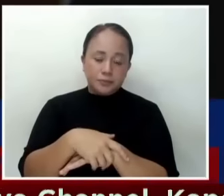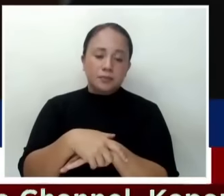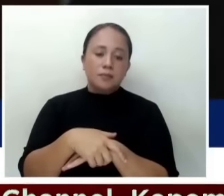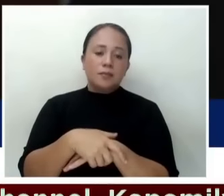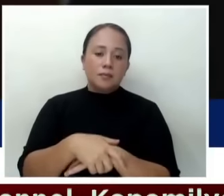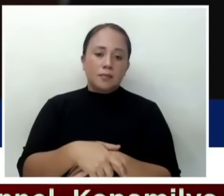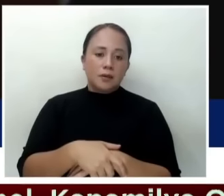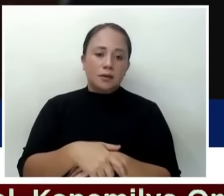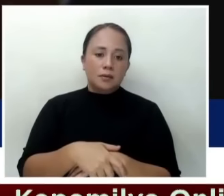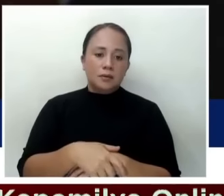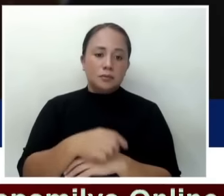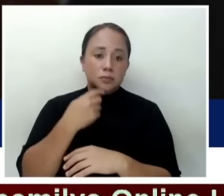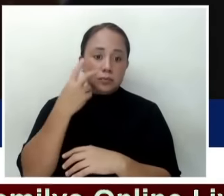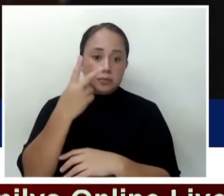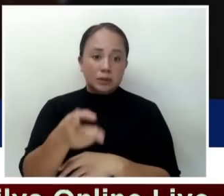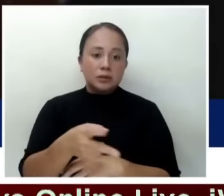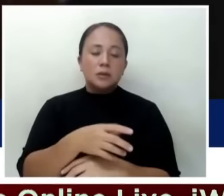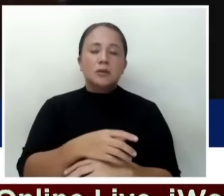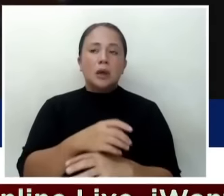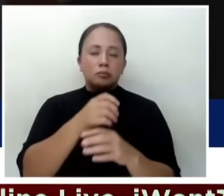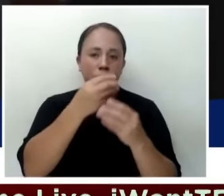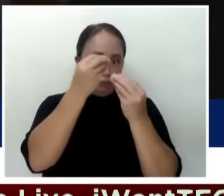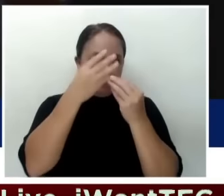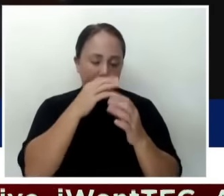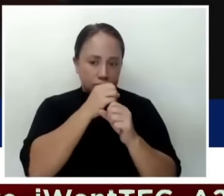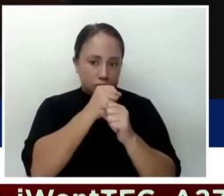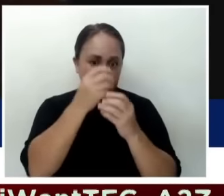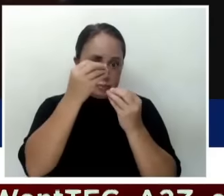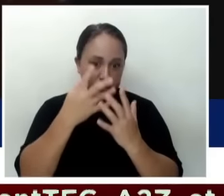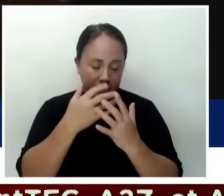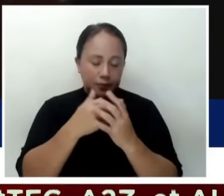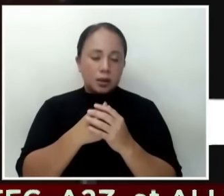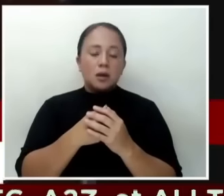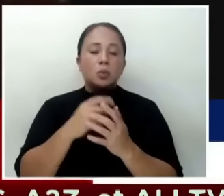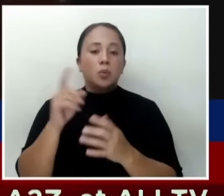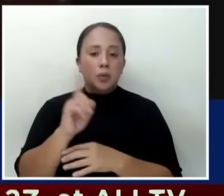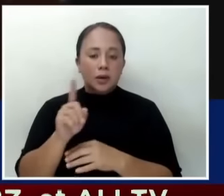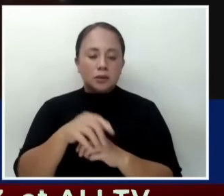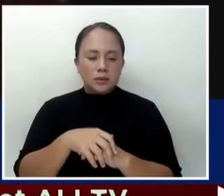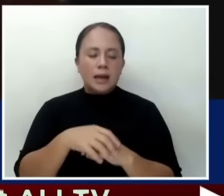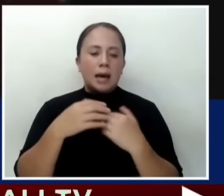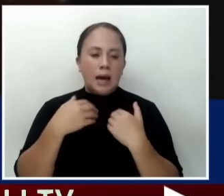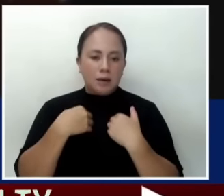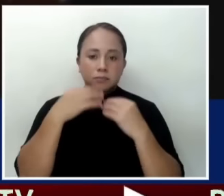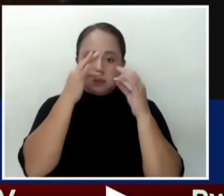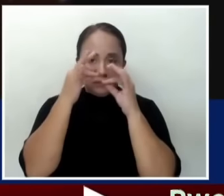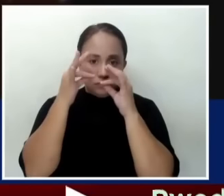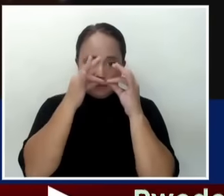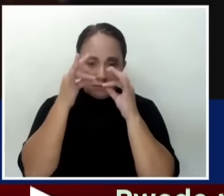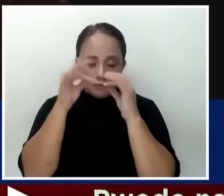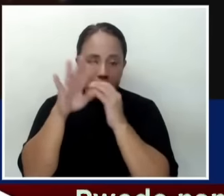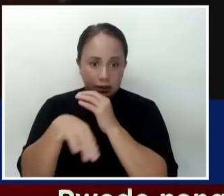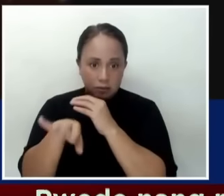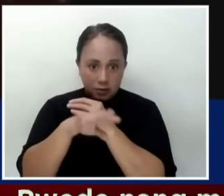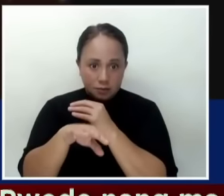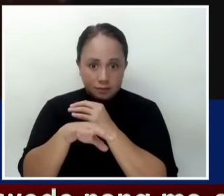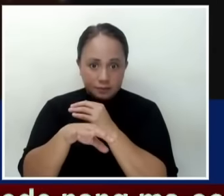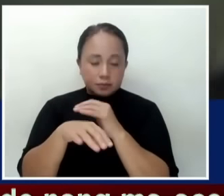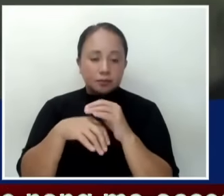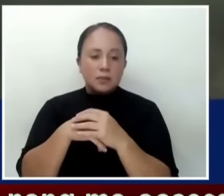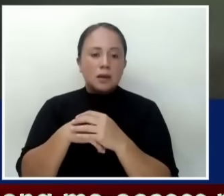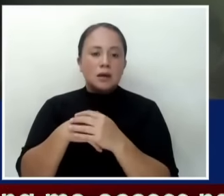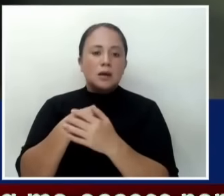information, confidential information from an informant that merong drug den sa may San